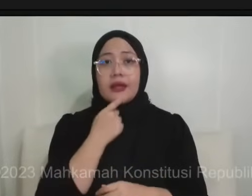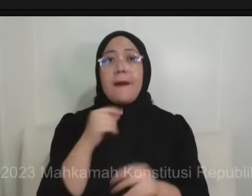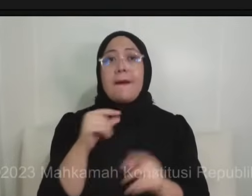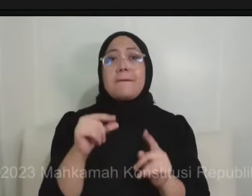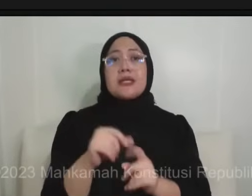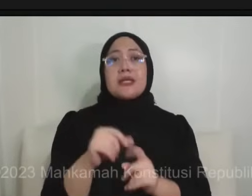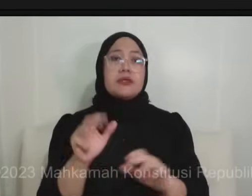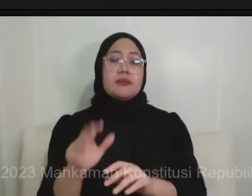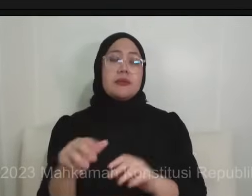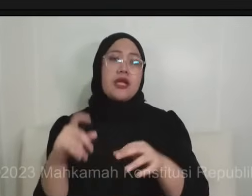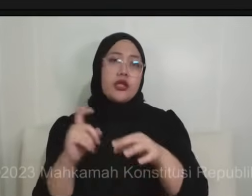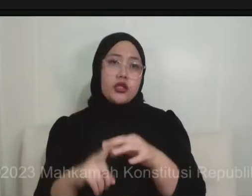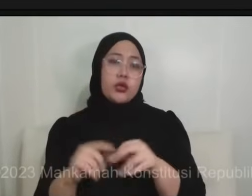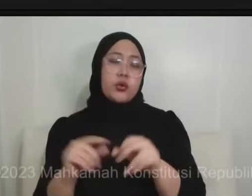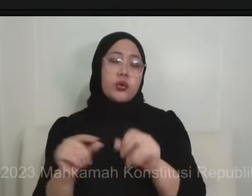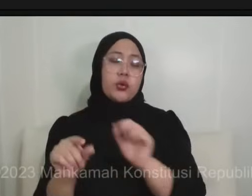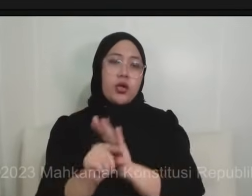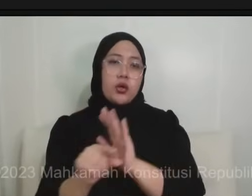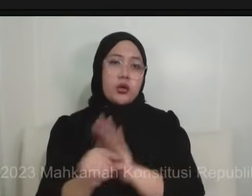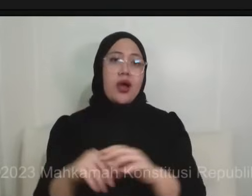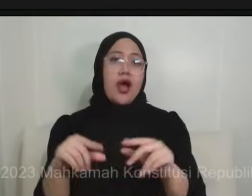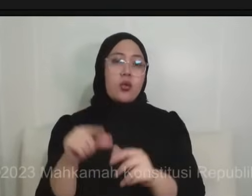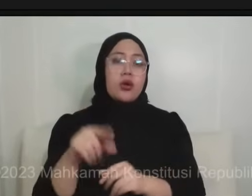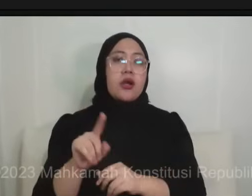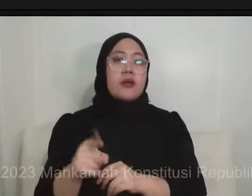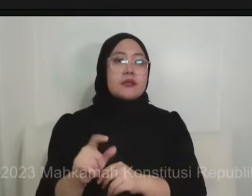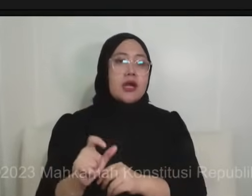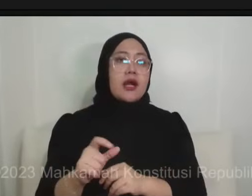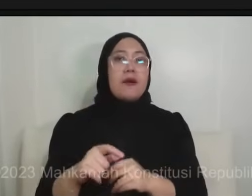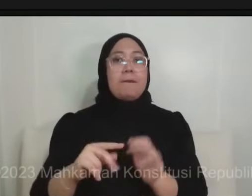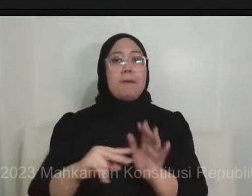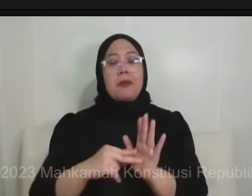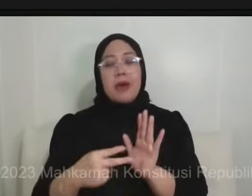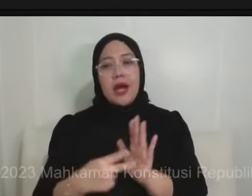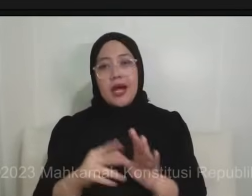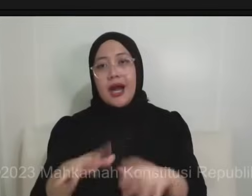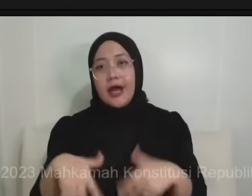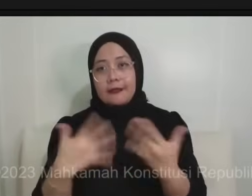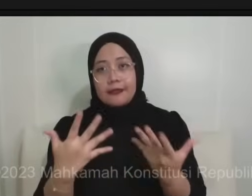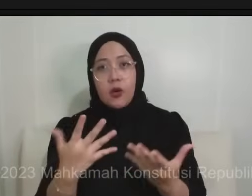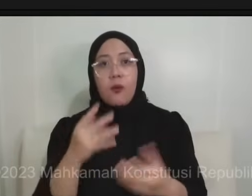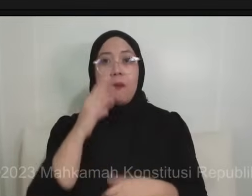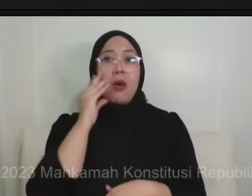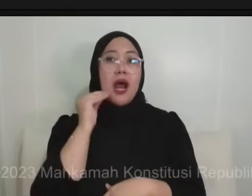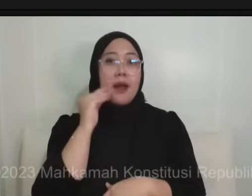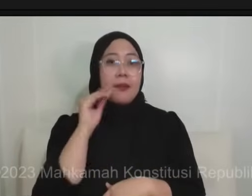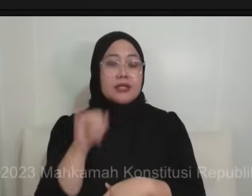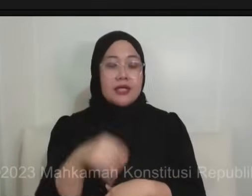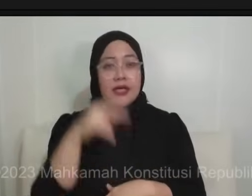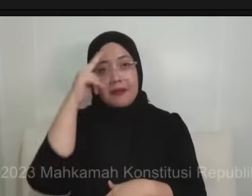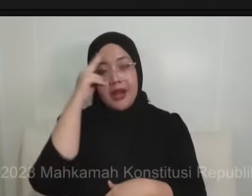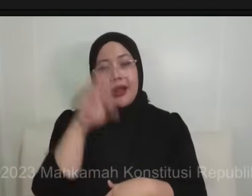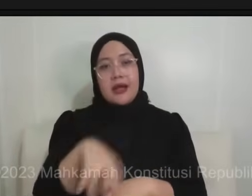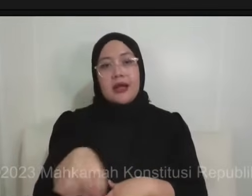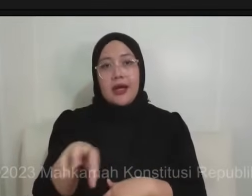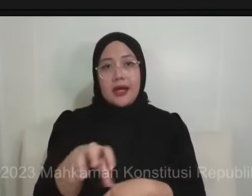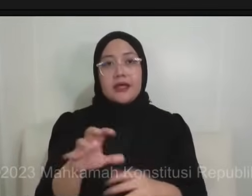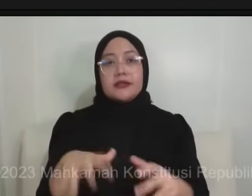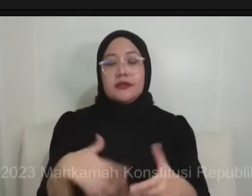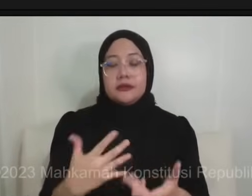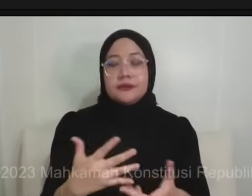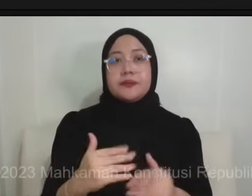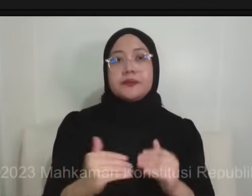undang-undang ako dalam bentuk pemaknaan atau berpengalaman sebagai kepala daerah baik di tingkat